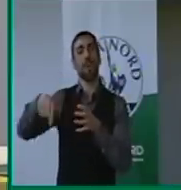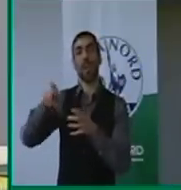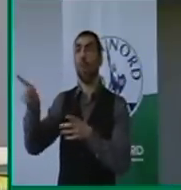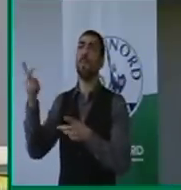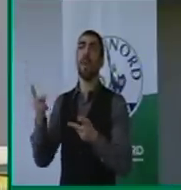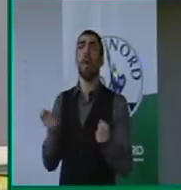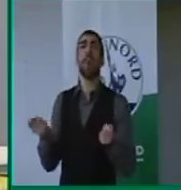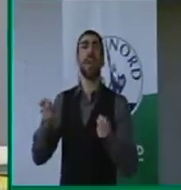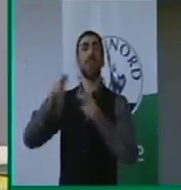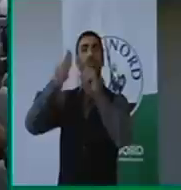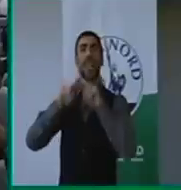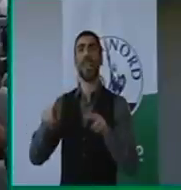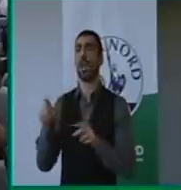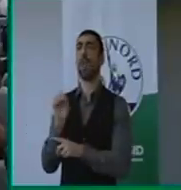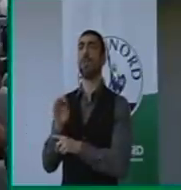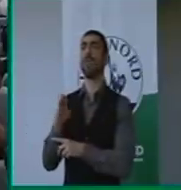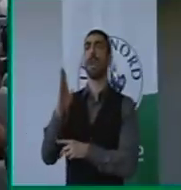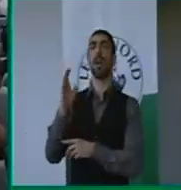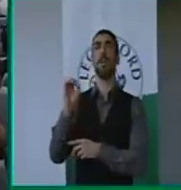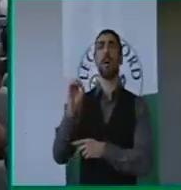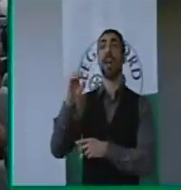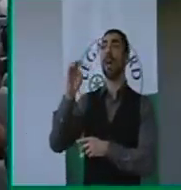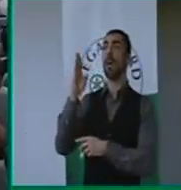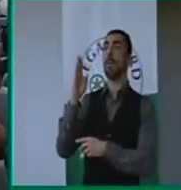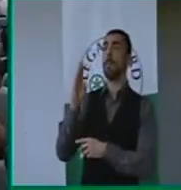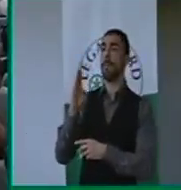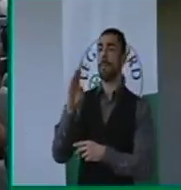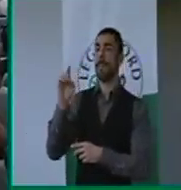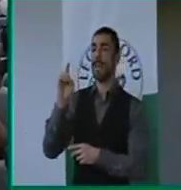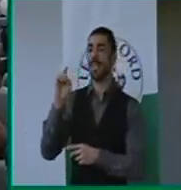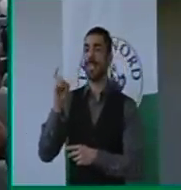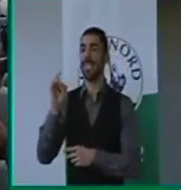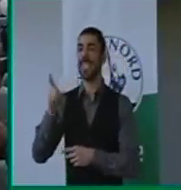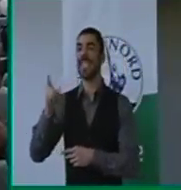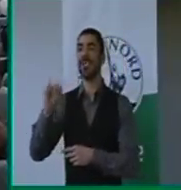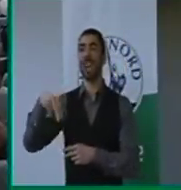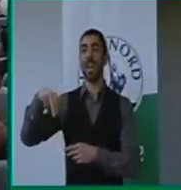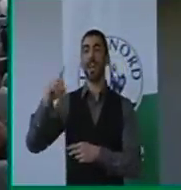internazionale un applauso Al professor Marco Eugenio di Giandomenico